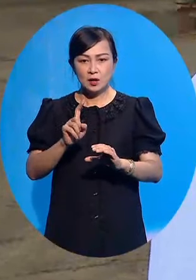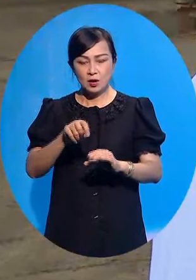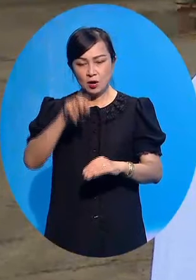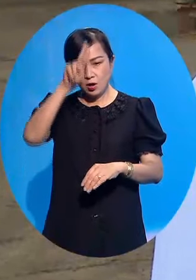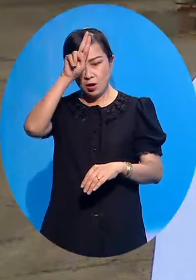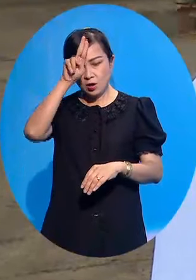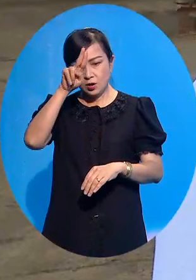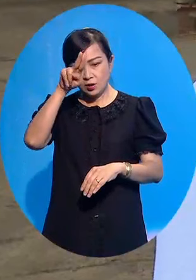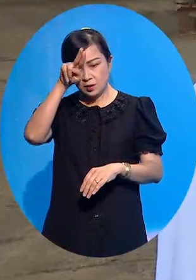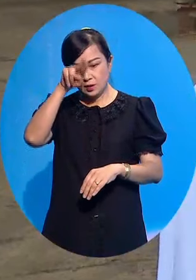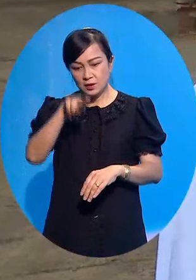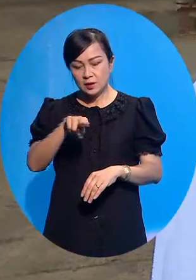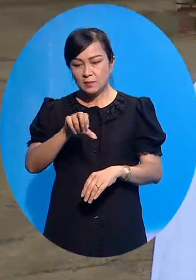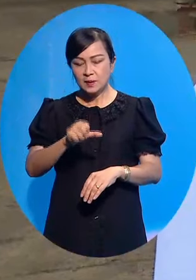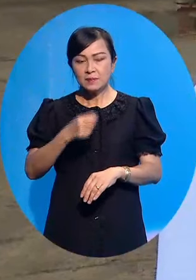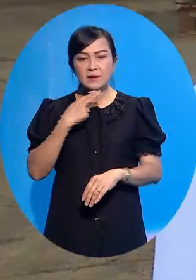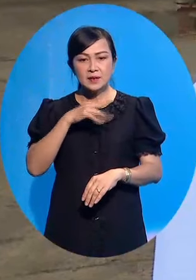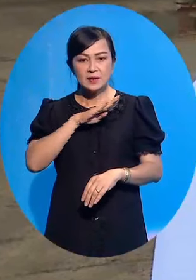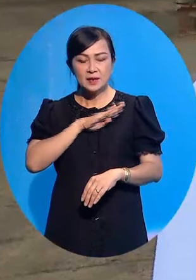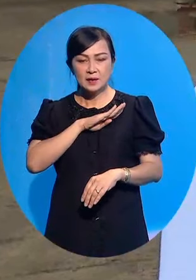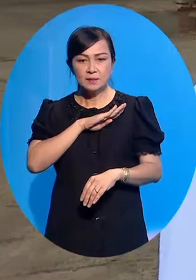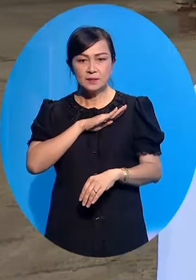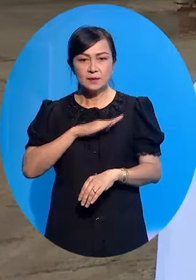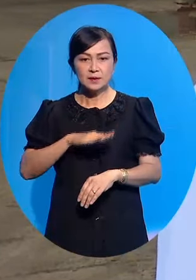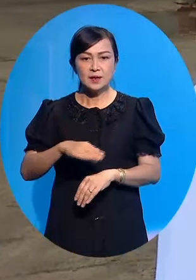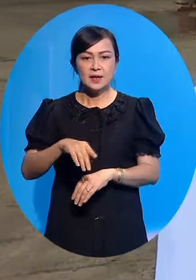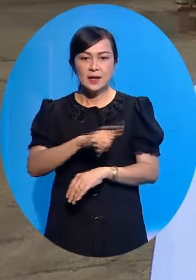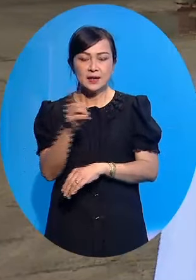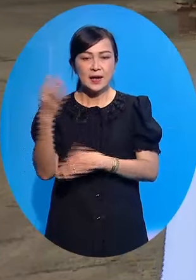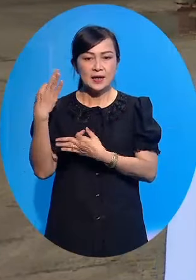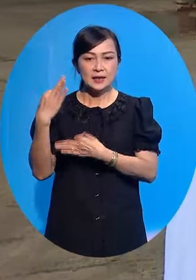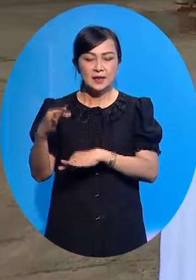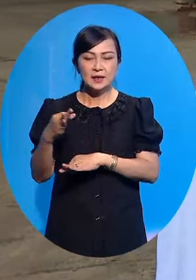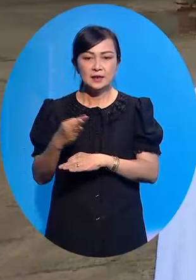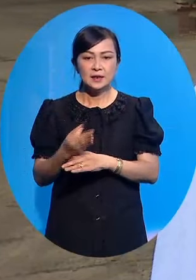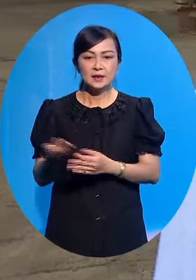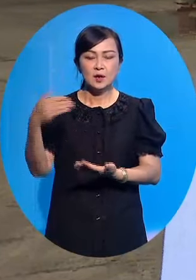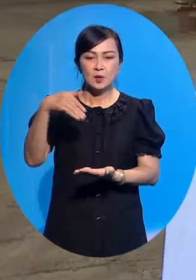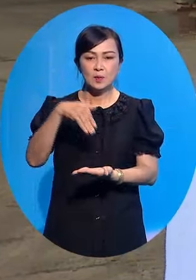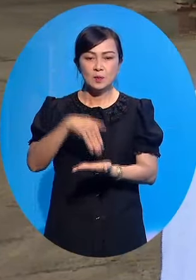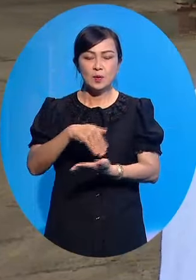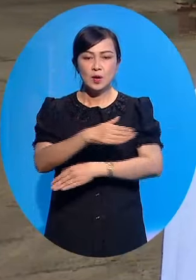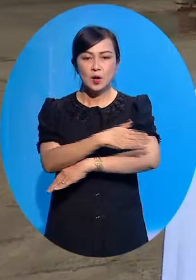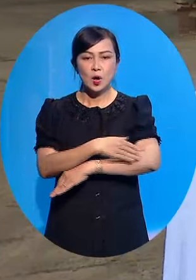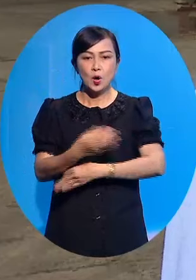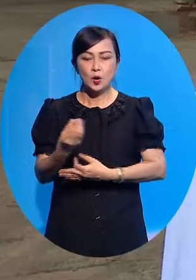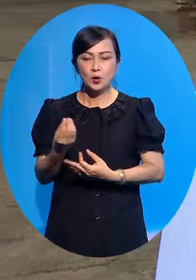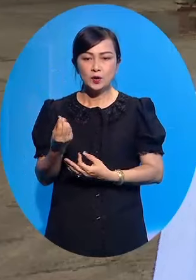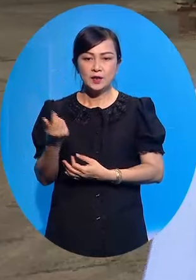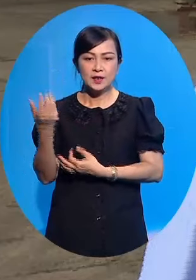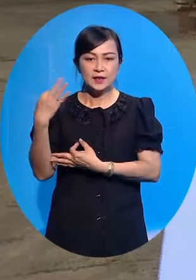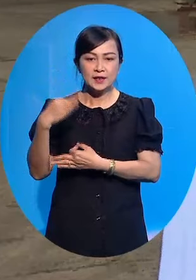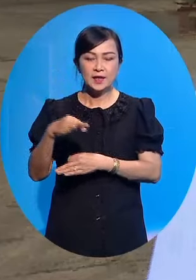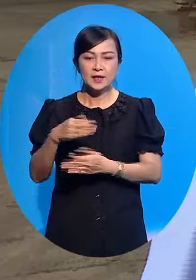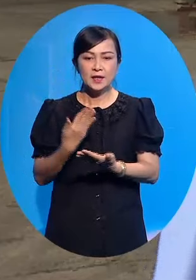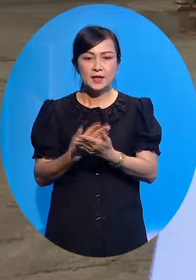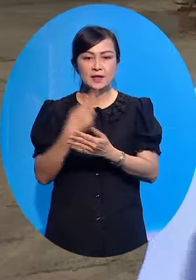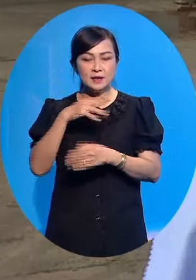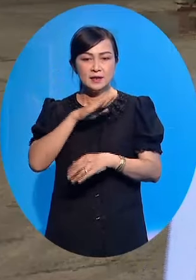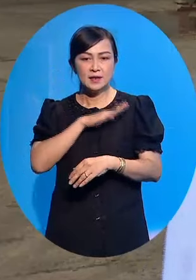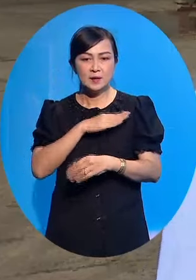anh em trong những ngày cao điểm Tết, chẳng hạn là tăng ca, tăng bồi dưỡng, hỗ trợ tiền Tết để làm sao cho anh em